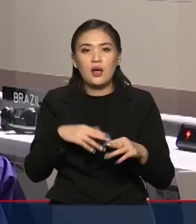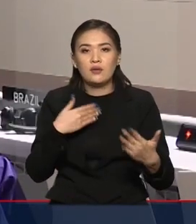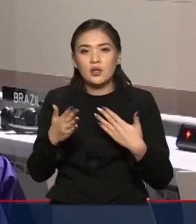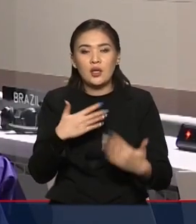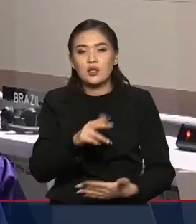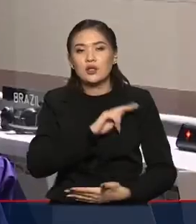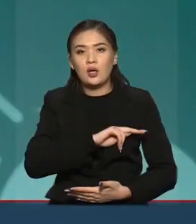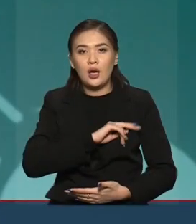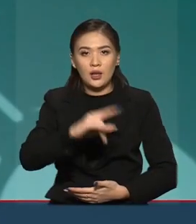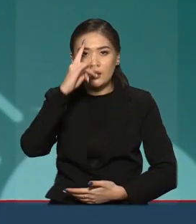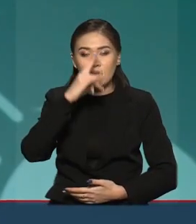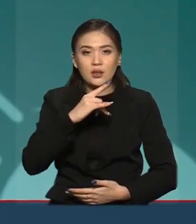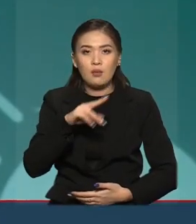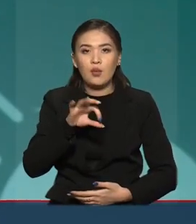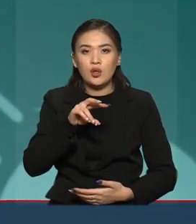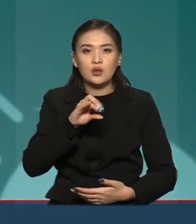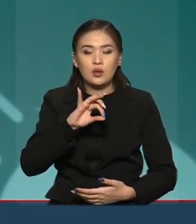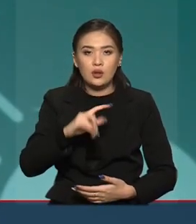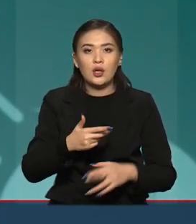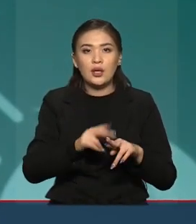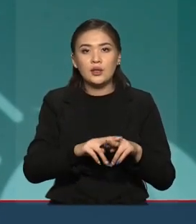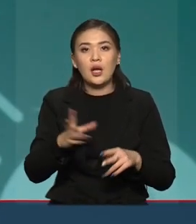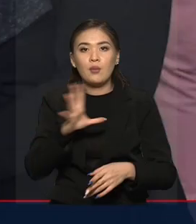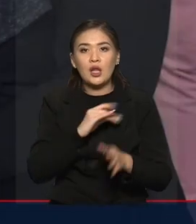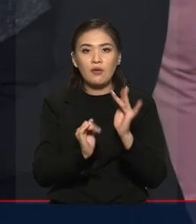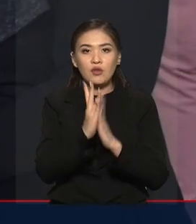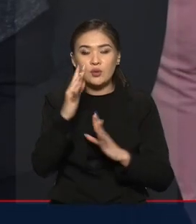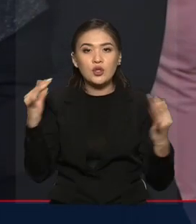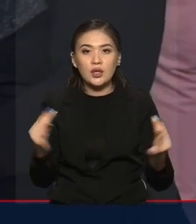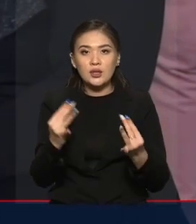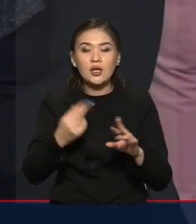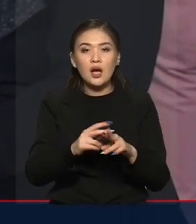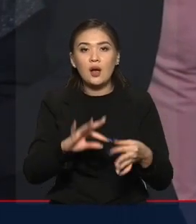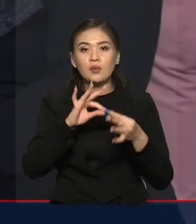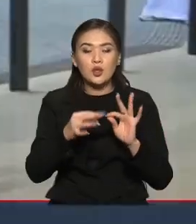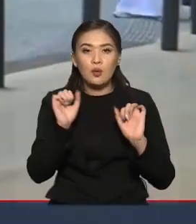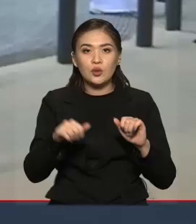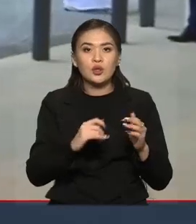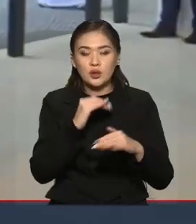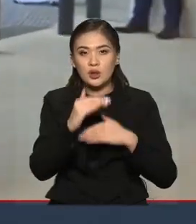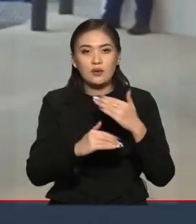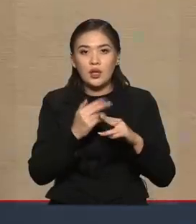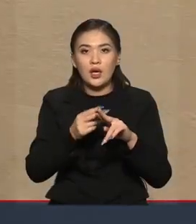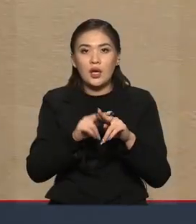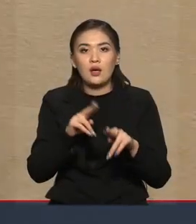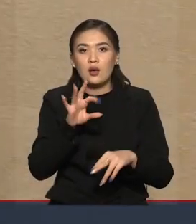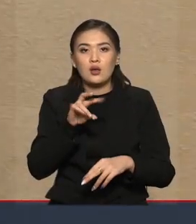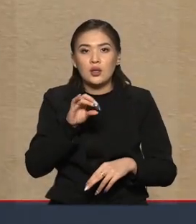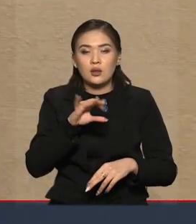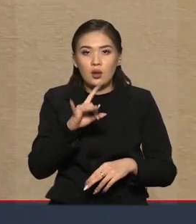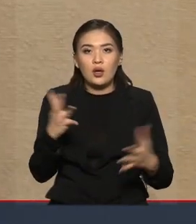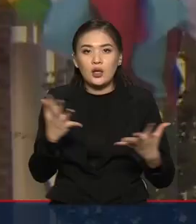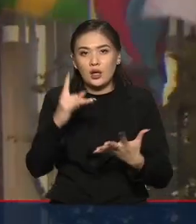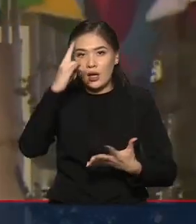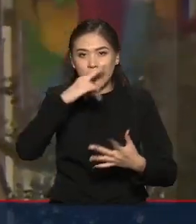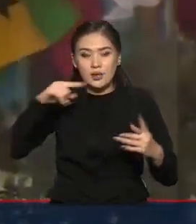сотрудничества. Казахстанские политологи отмечают, что возросший интерес можно объяснить развитием Срединного коридора, который через